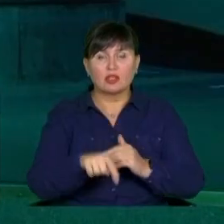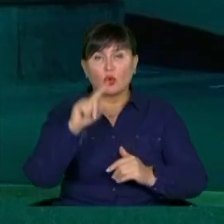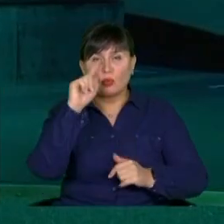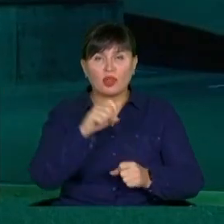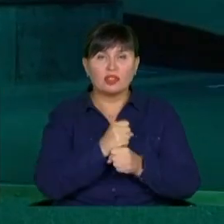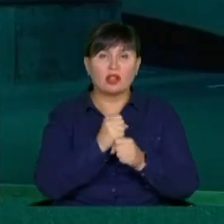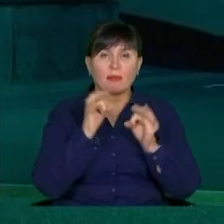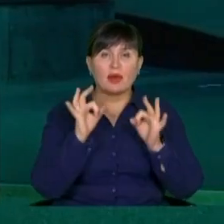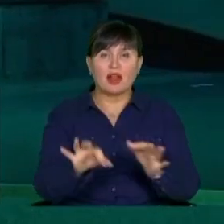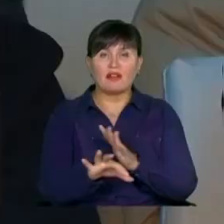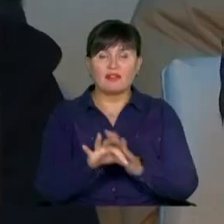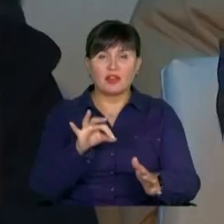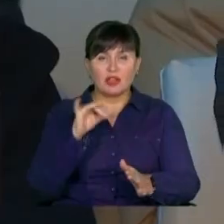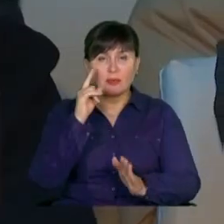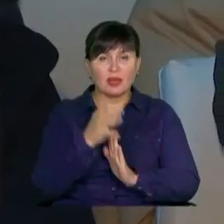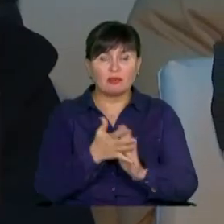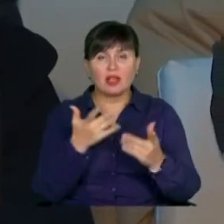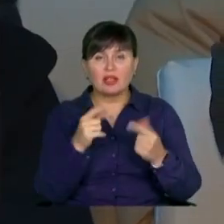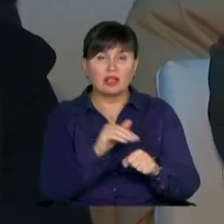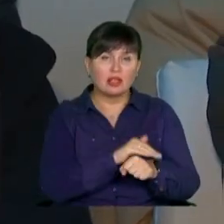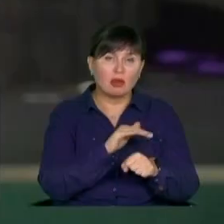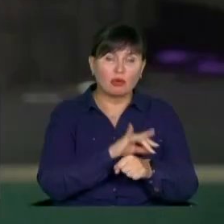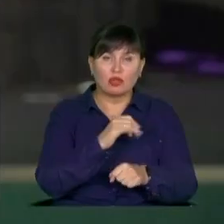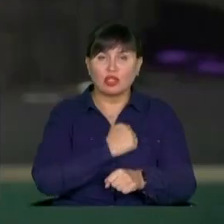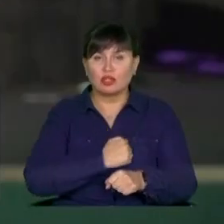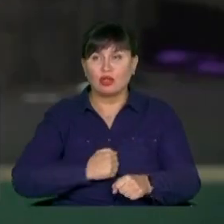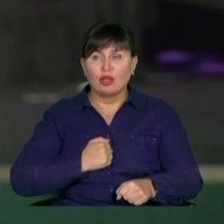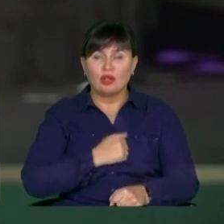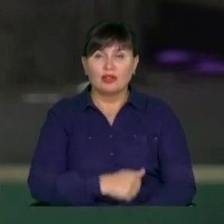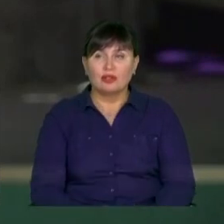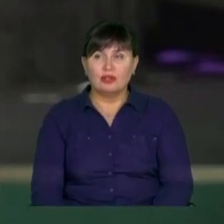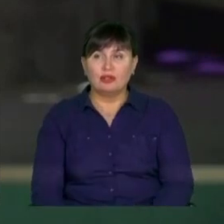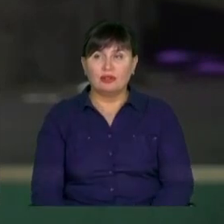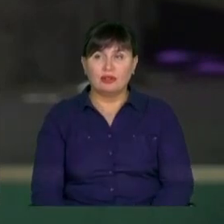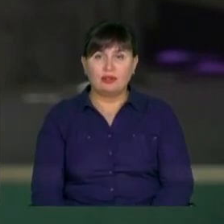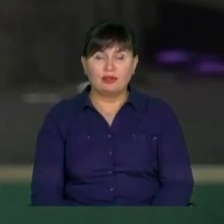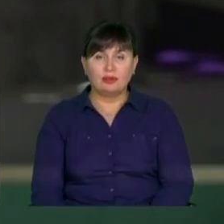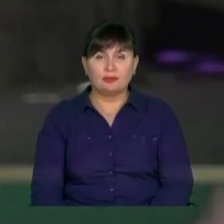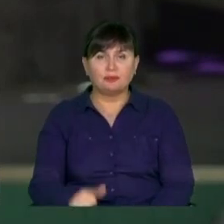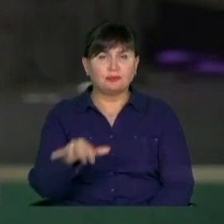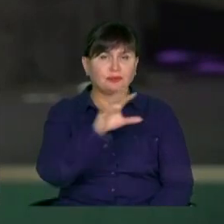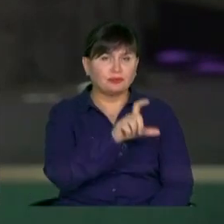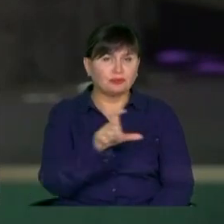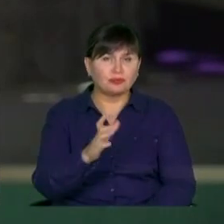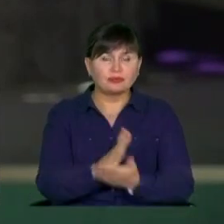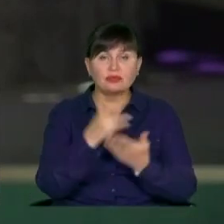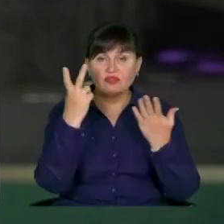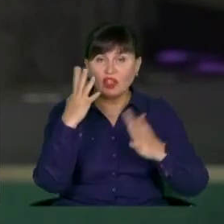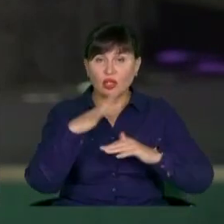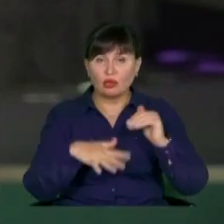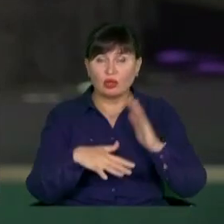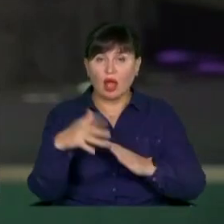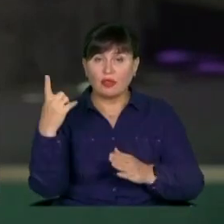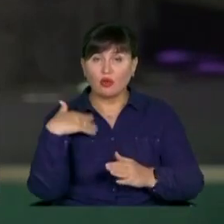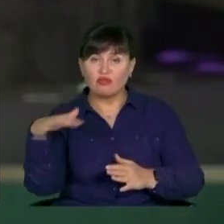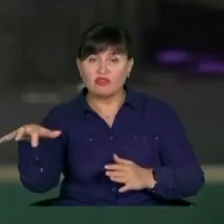сделать правильный выбор и понимать где добро а где зло у всех людей есть две руки одна хочет